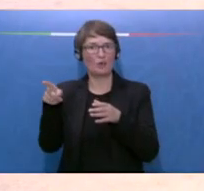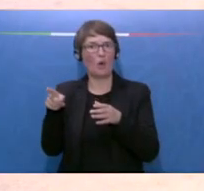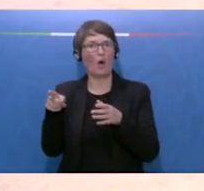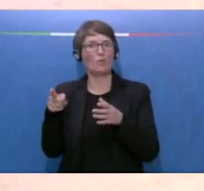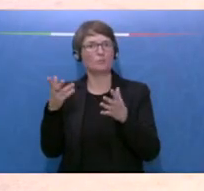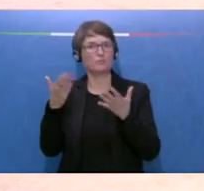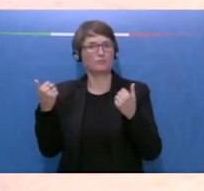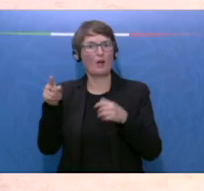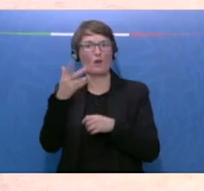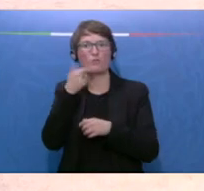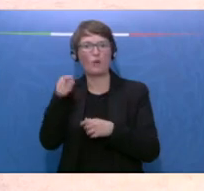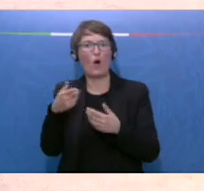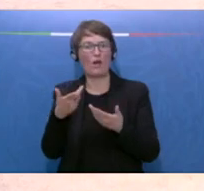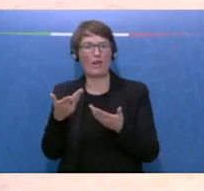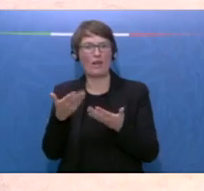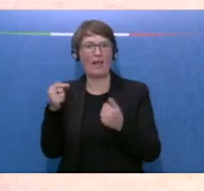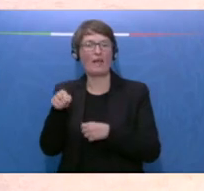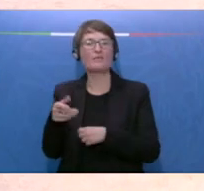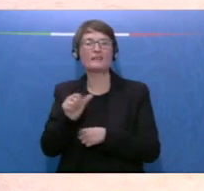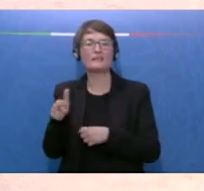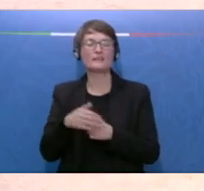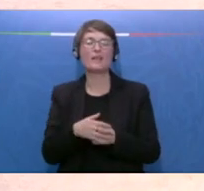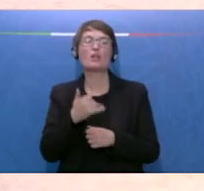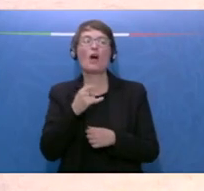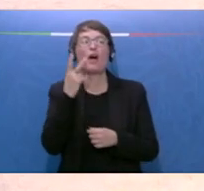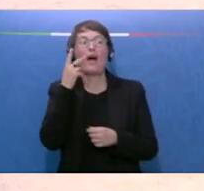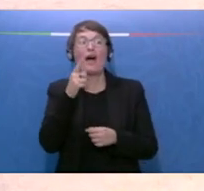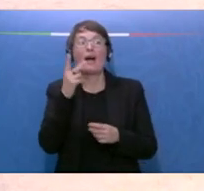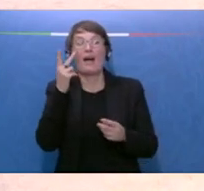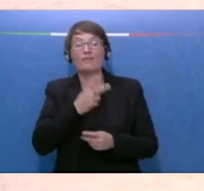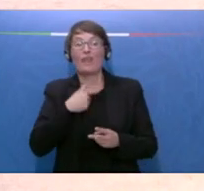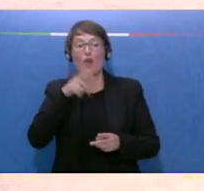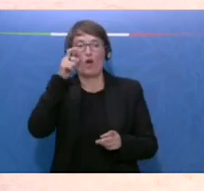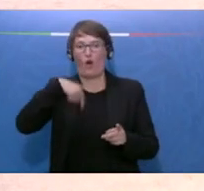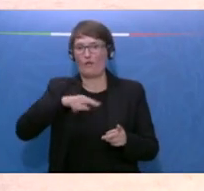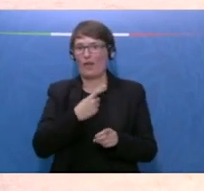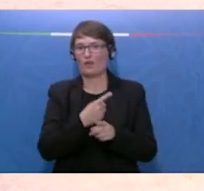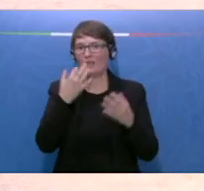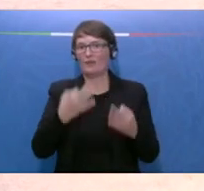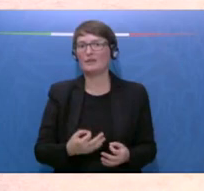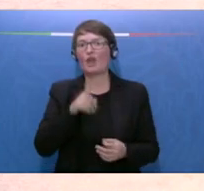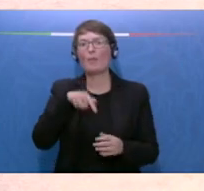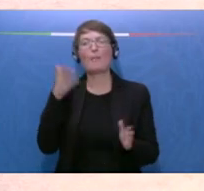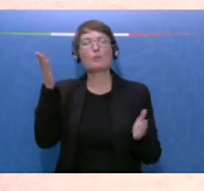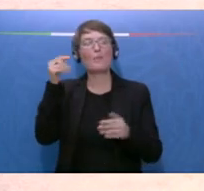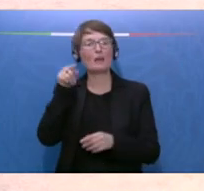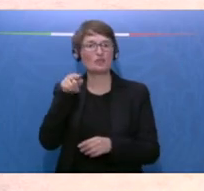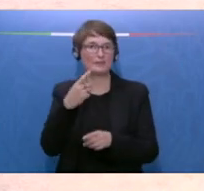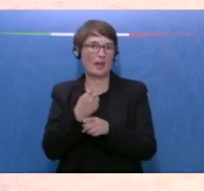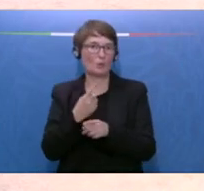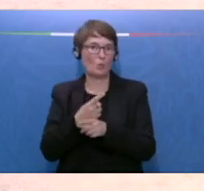all'attenzione nostra prima di tutto ma è anche quella dei magistrati che stanno continuando le indagini